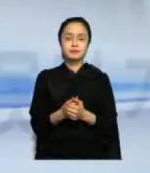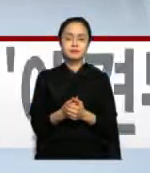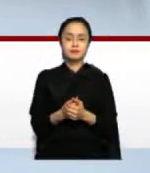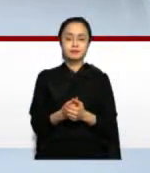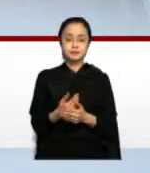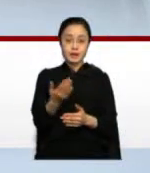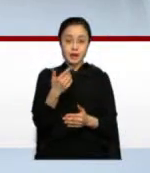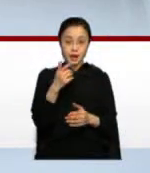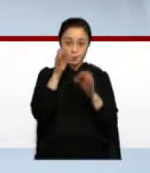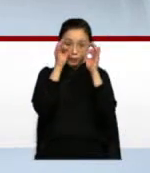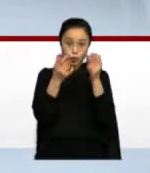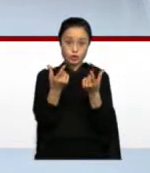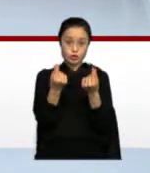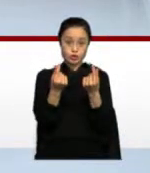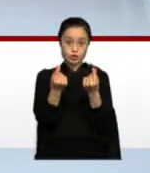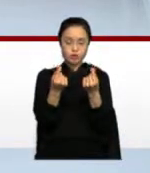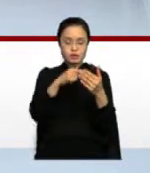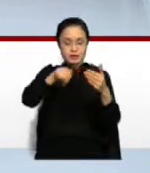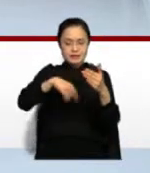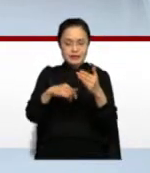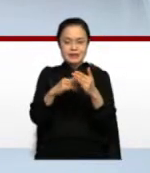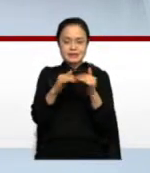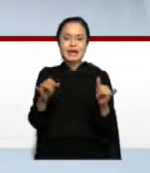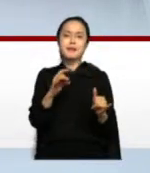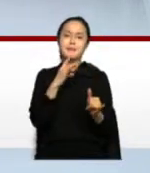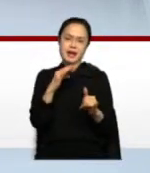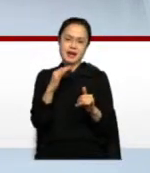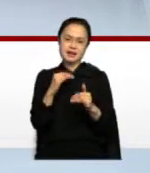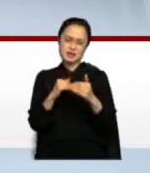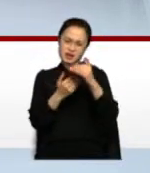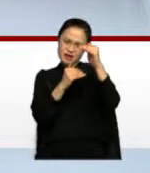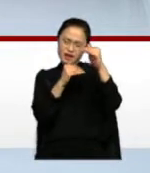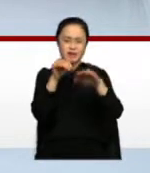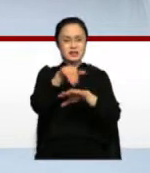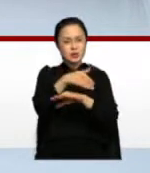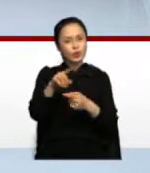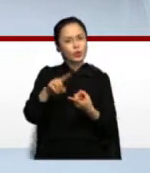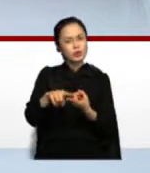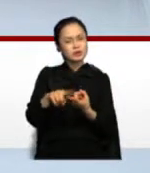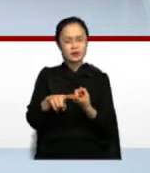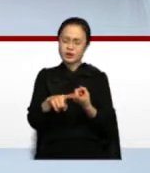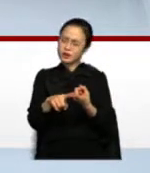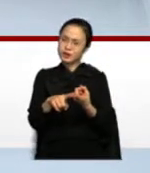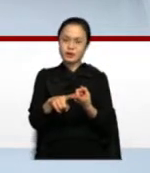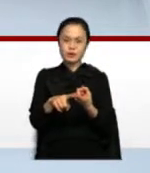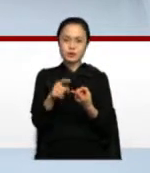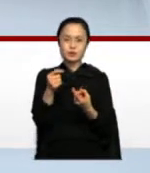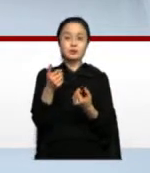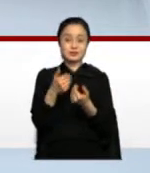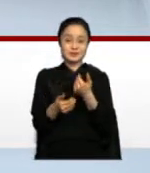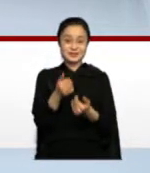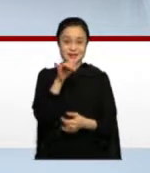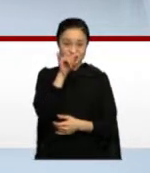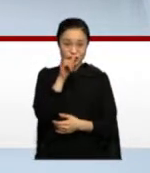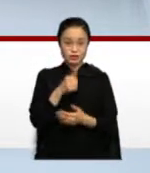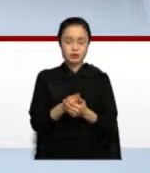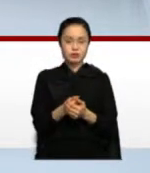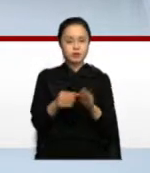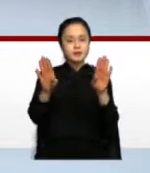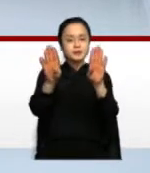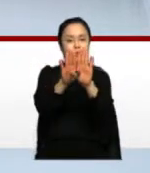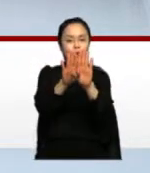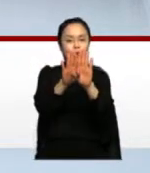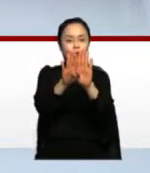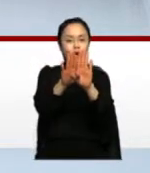앞서 보신 것처럼 입주 미만 덕을 보는 기부채납 은 사실상 예견된 것이었습니다 아파트 보험 분만 설치하면 타